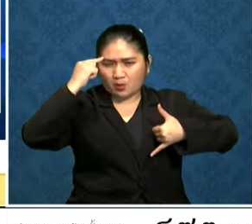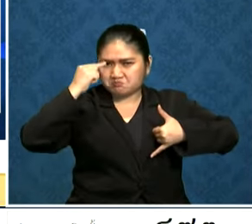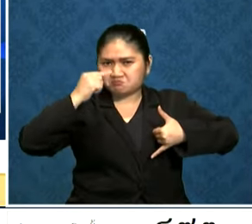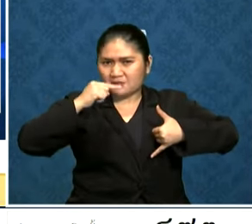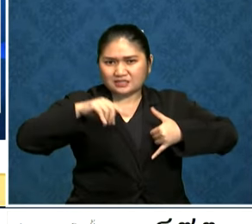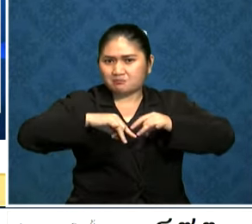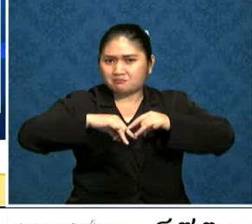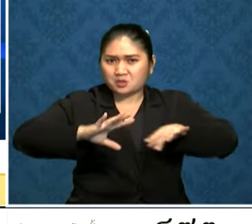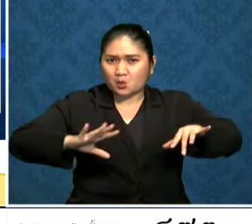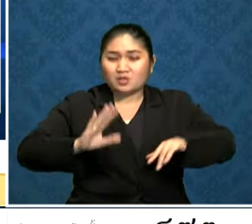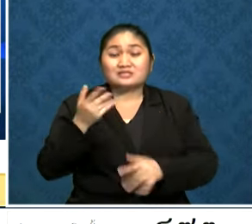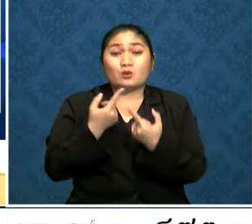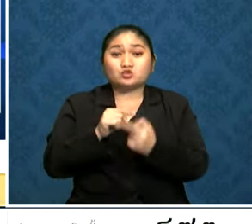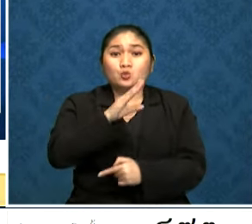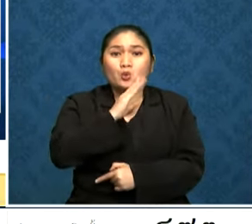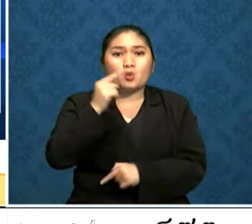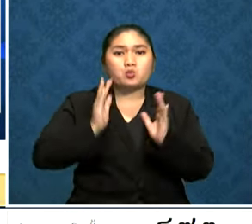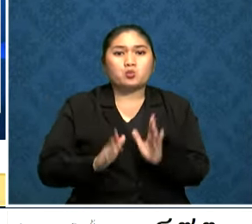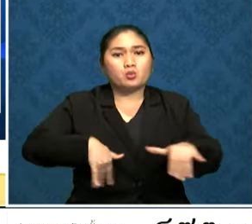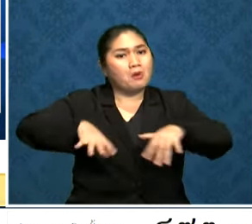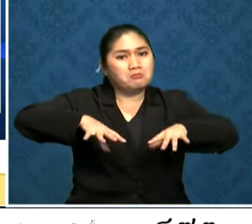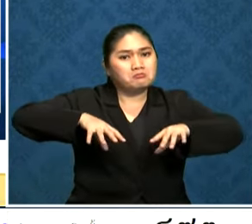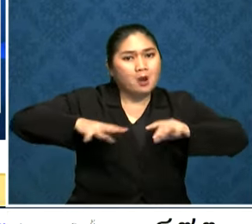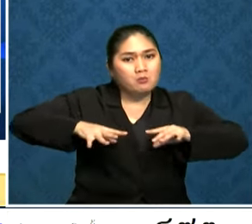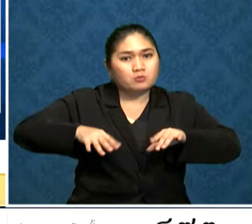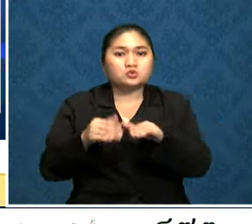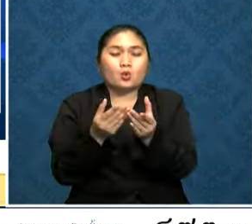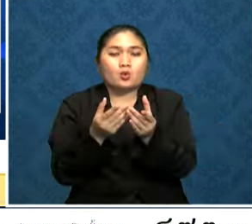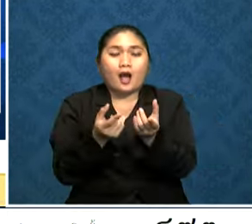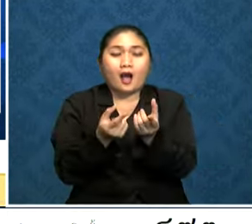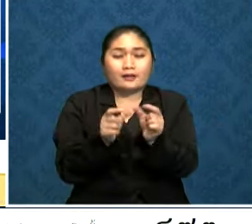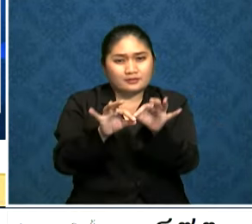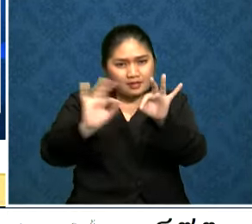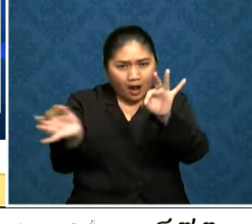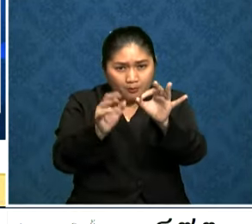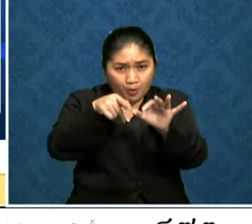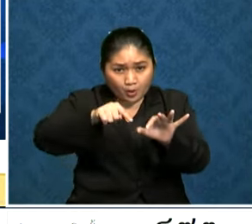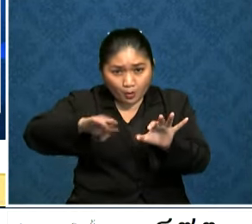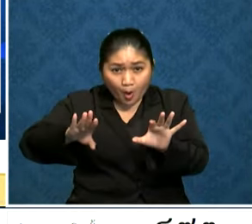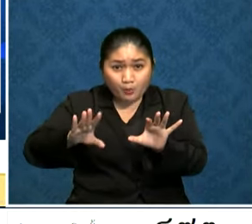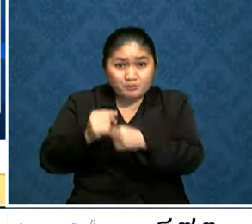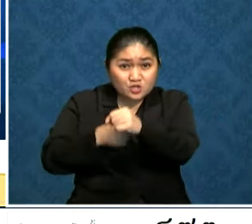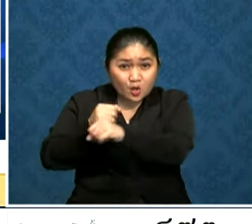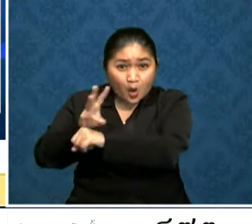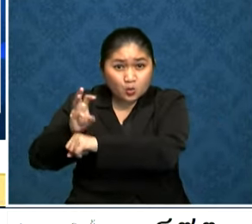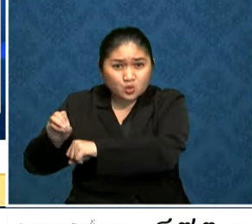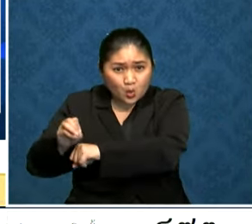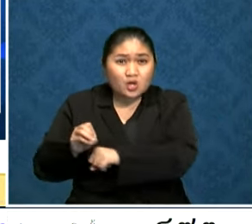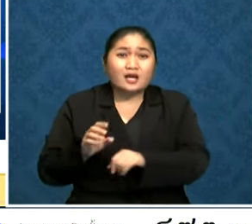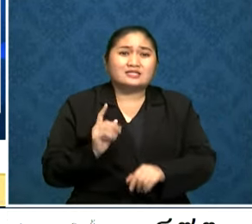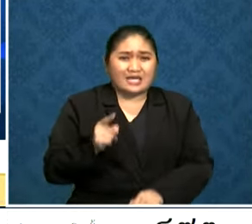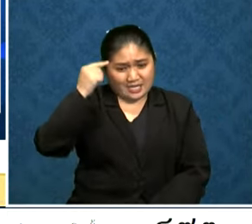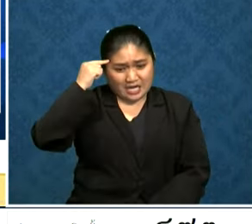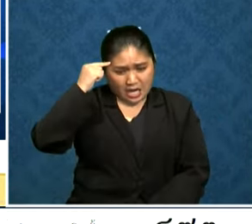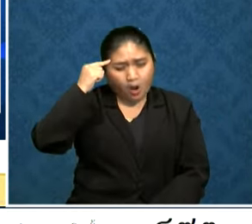Majority ประชาชนทไม่เหนด้วยกับรางอม 60ซเรากเห็กอยู่วามีอย่น้อย 10.6 ล้านคนนั้นเขาก็ยมรู้ดีครั